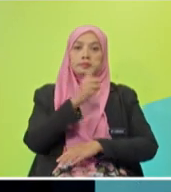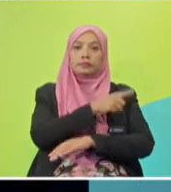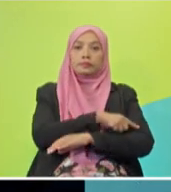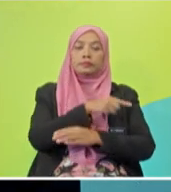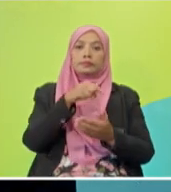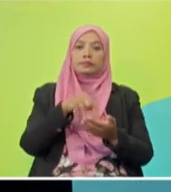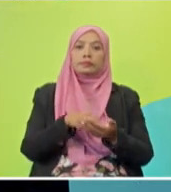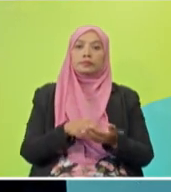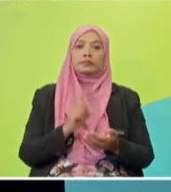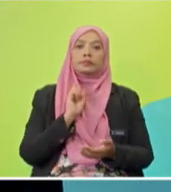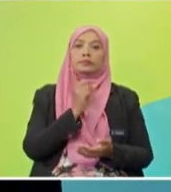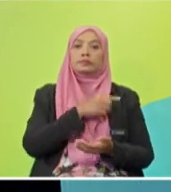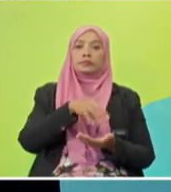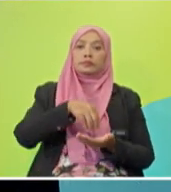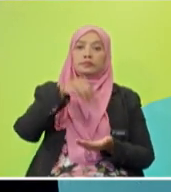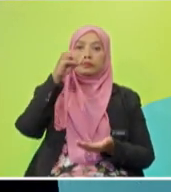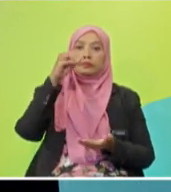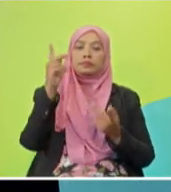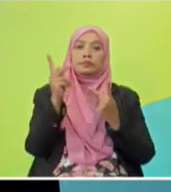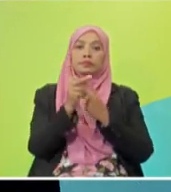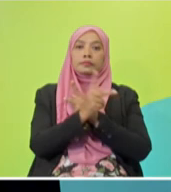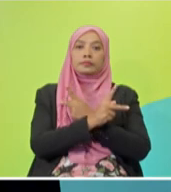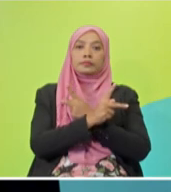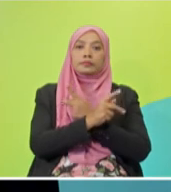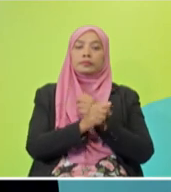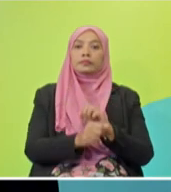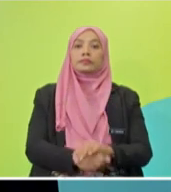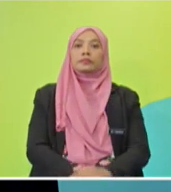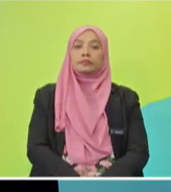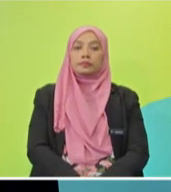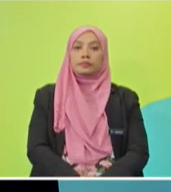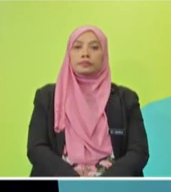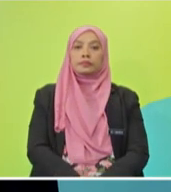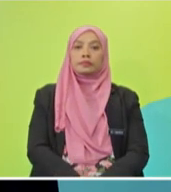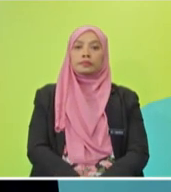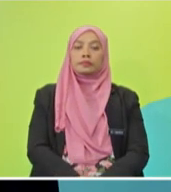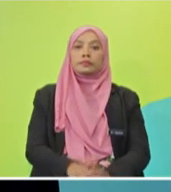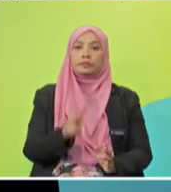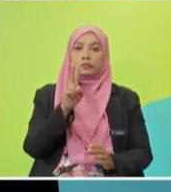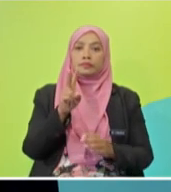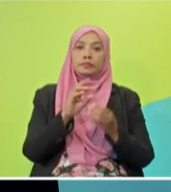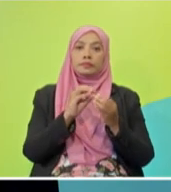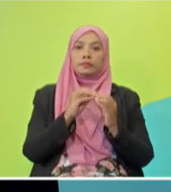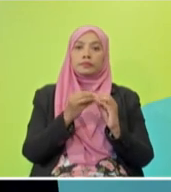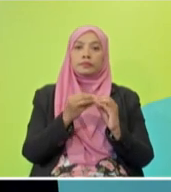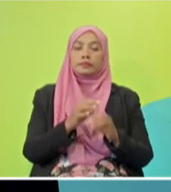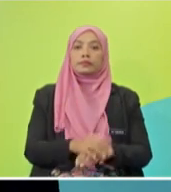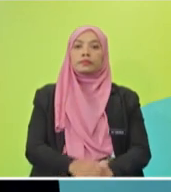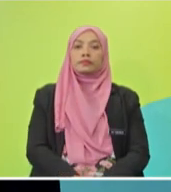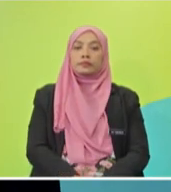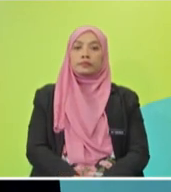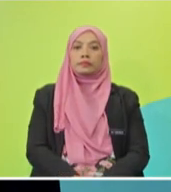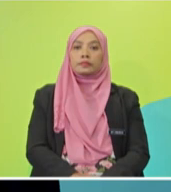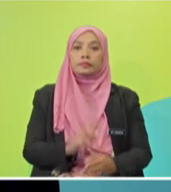kita belajar tentang bab nisbah. Mm-hmm. Iaitu di antara dua kuantiti dan tiga kuantiti dan juga nisbah setara. Okey, bagi